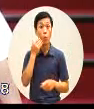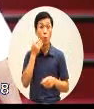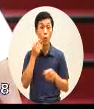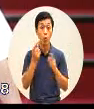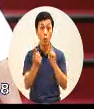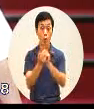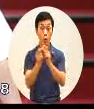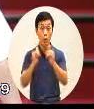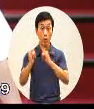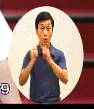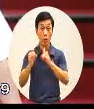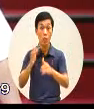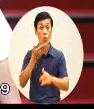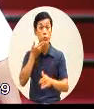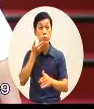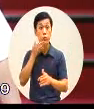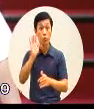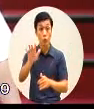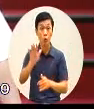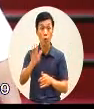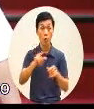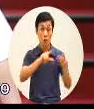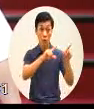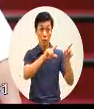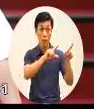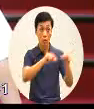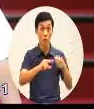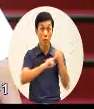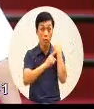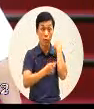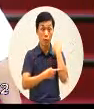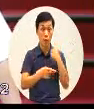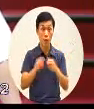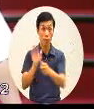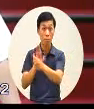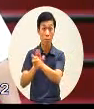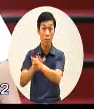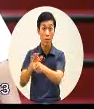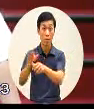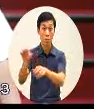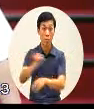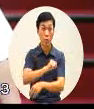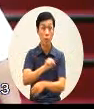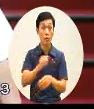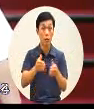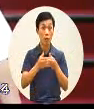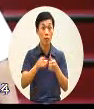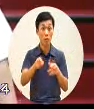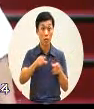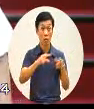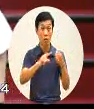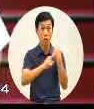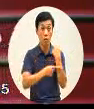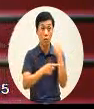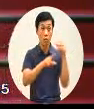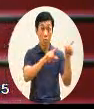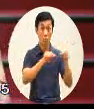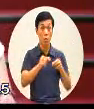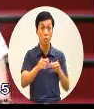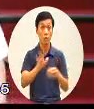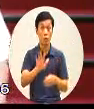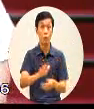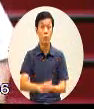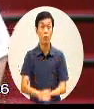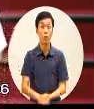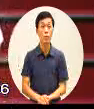百姓有利嘛，是依法争取啦。当然，这拢是要法令啊。第三页，